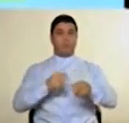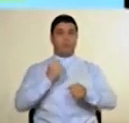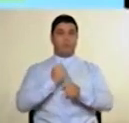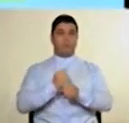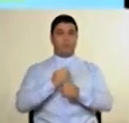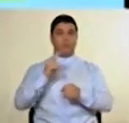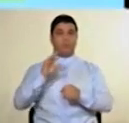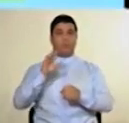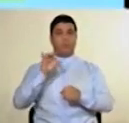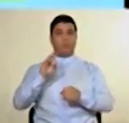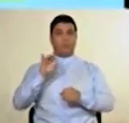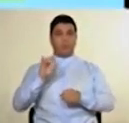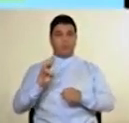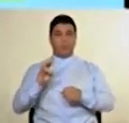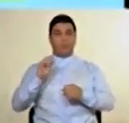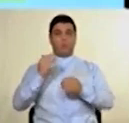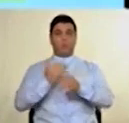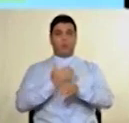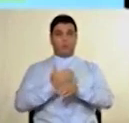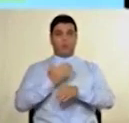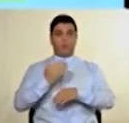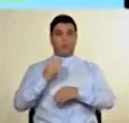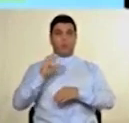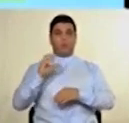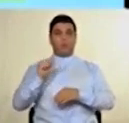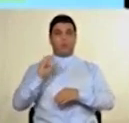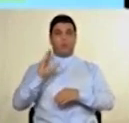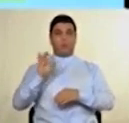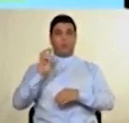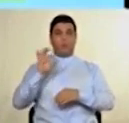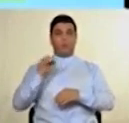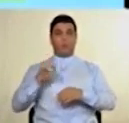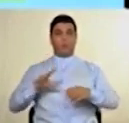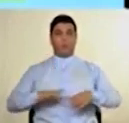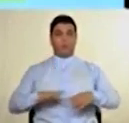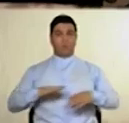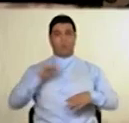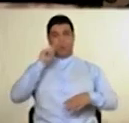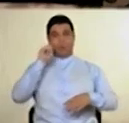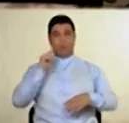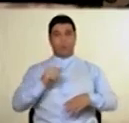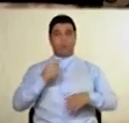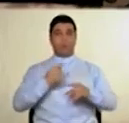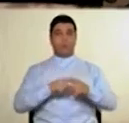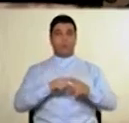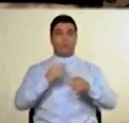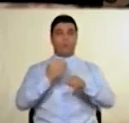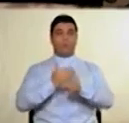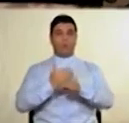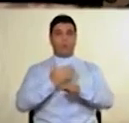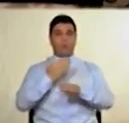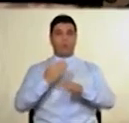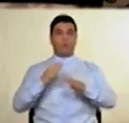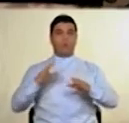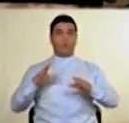Va Dovondan, demak, Farg'onaning samoviy otlari, ya'ni xitoyliklar ushbu Farg'onaning, demak,